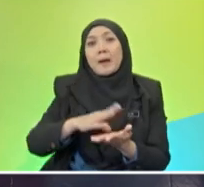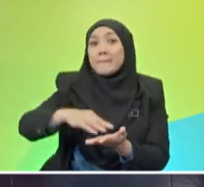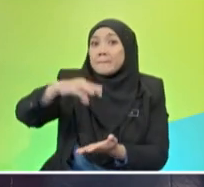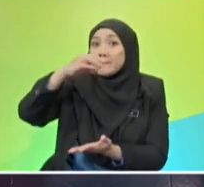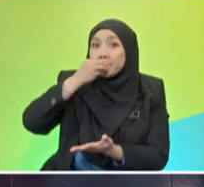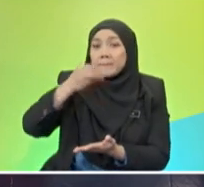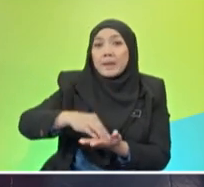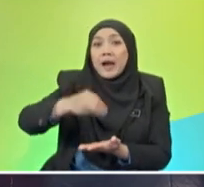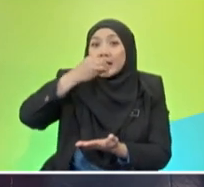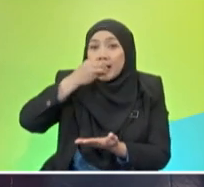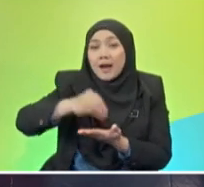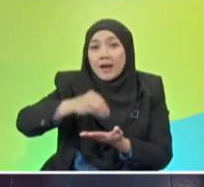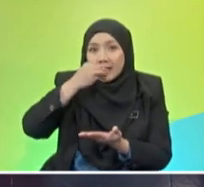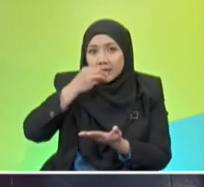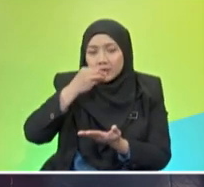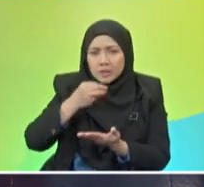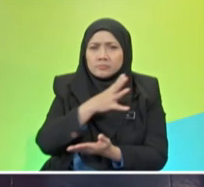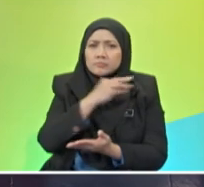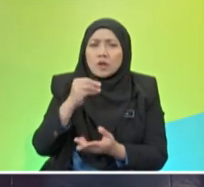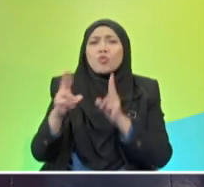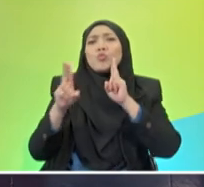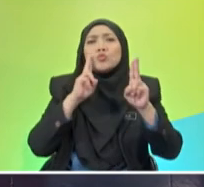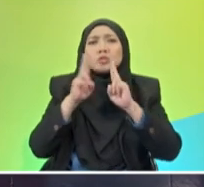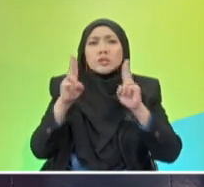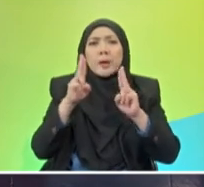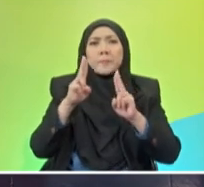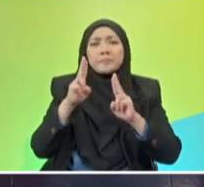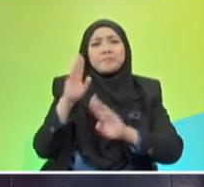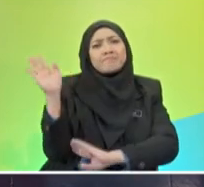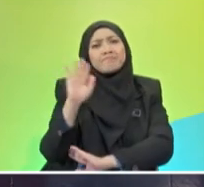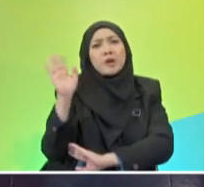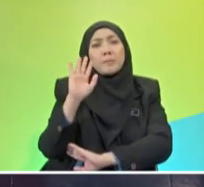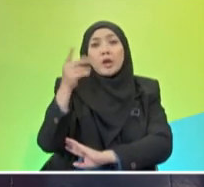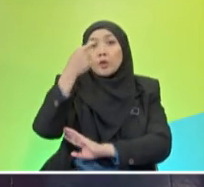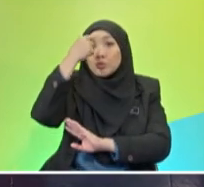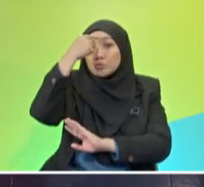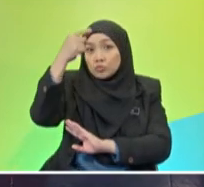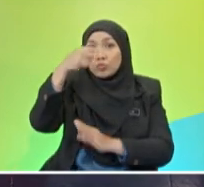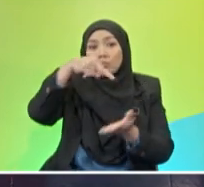tinggal kepada rakannya. Jadi, dia kena naik lagi ke turun untuk balik itu, Chris?